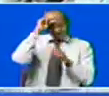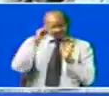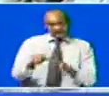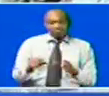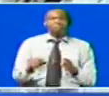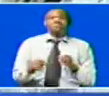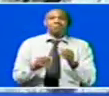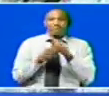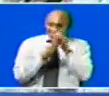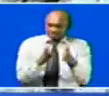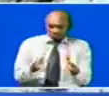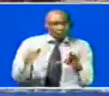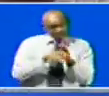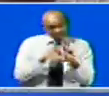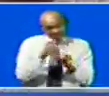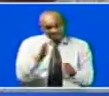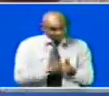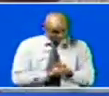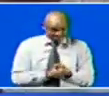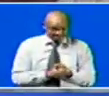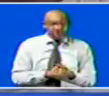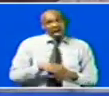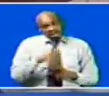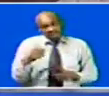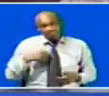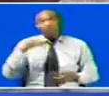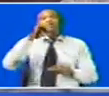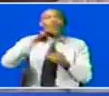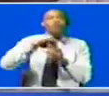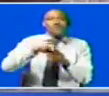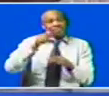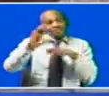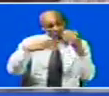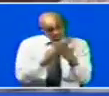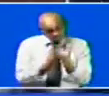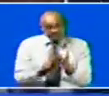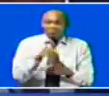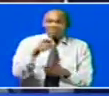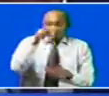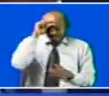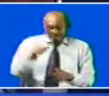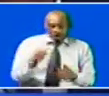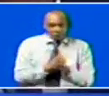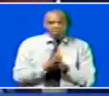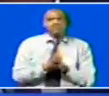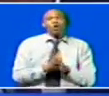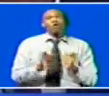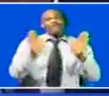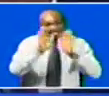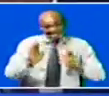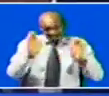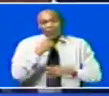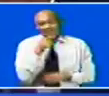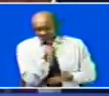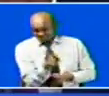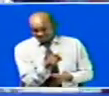wanampigia upato gavana wa Kwale Salim Vuria, naibu wake wakipendekeza akiwa gavana wa Kirinyaga Anweguru.